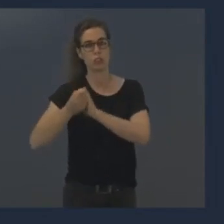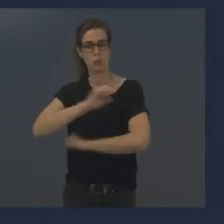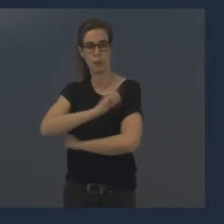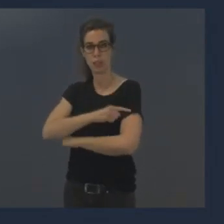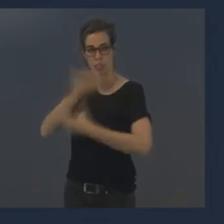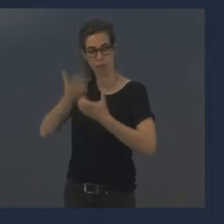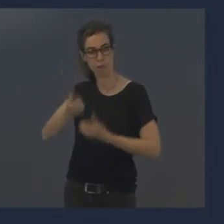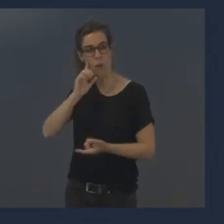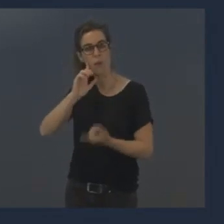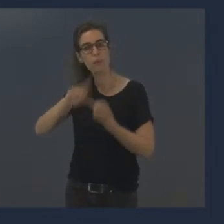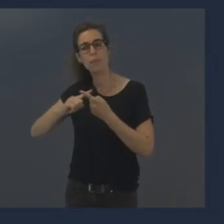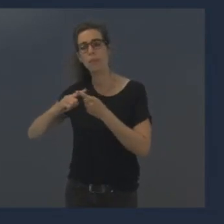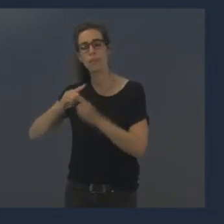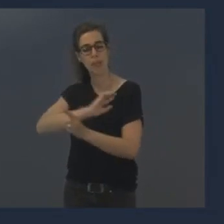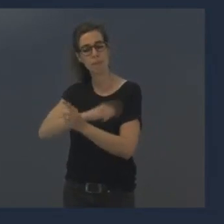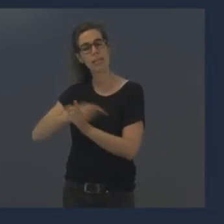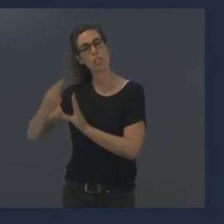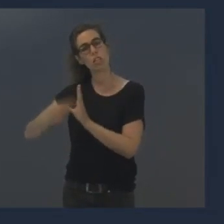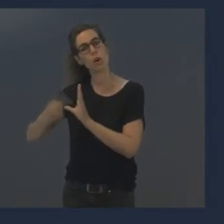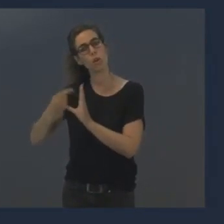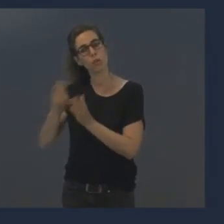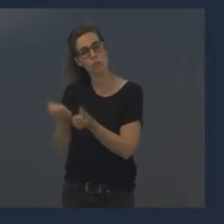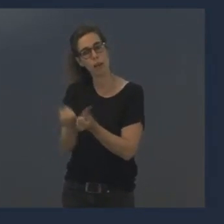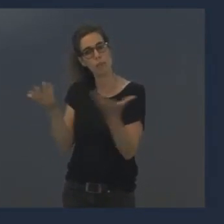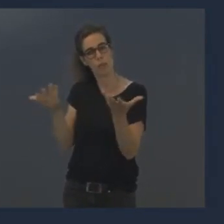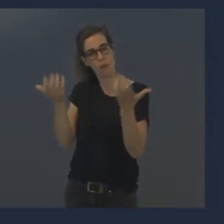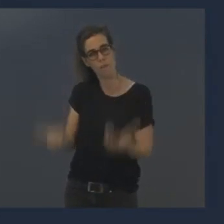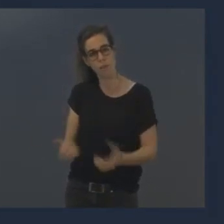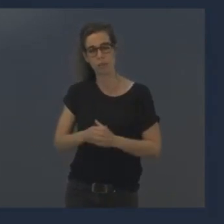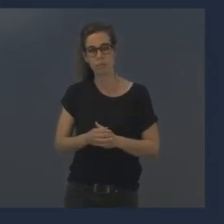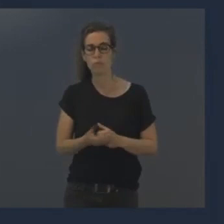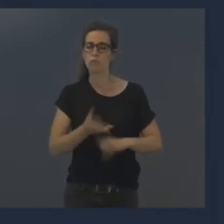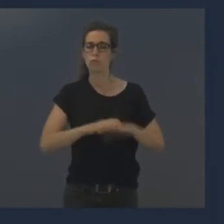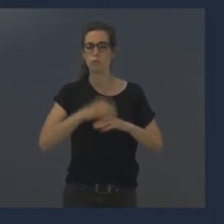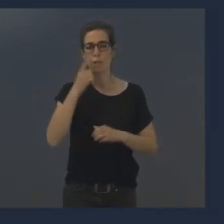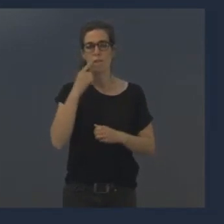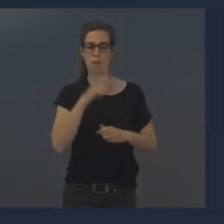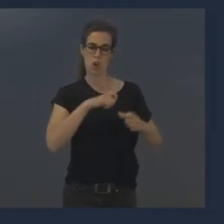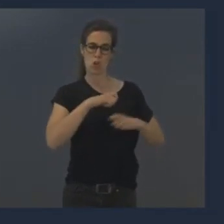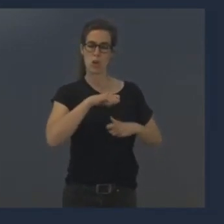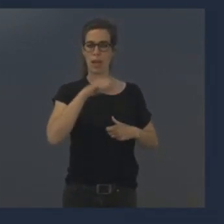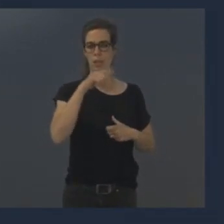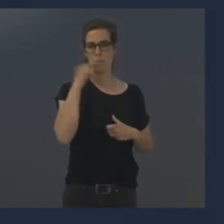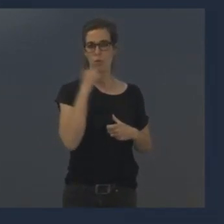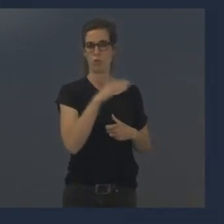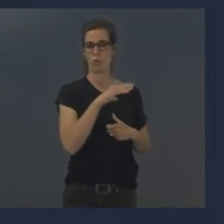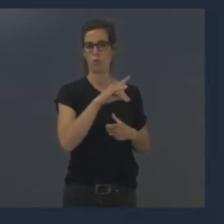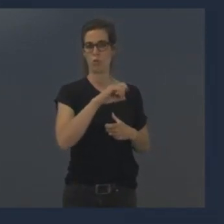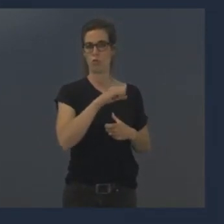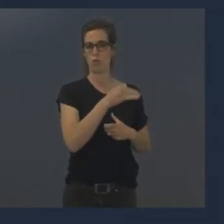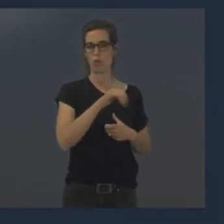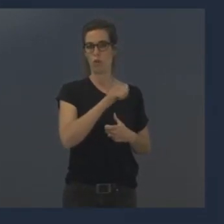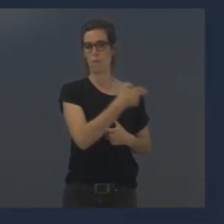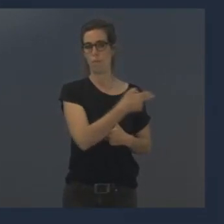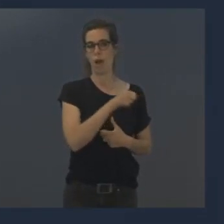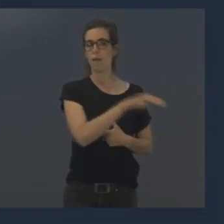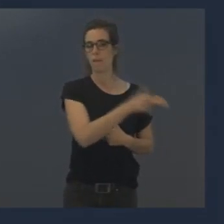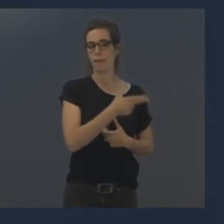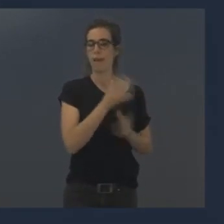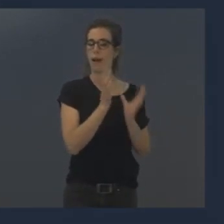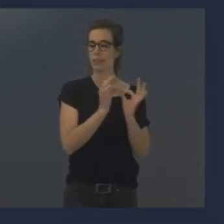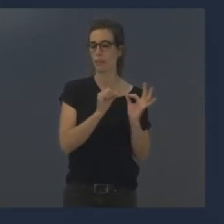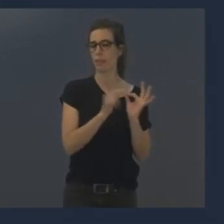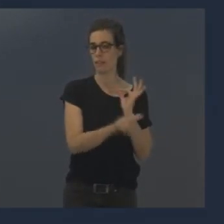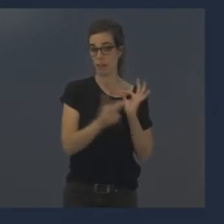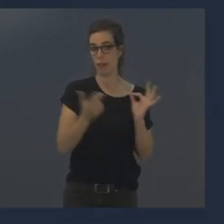renouvelables. À ce titre, comme l'expliquera mon collègue François Chemin, nous nous félicitons que vous ayez poursuivi l'avenir donné